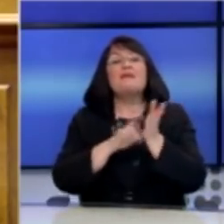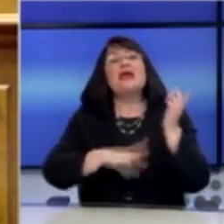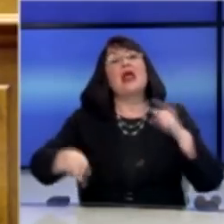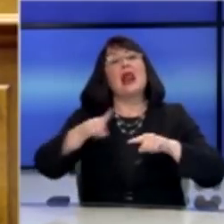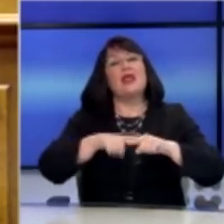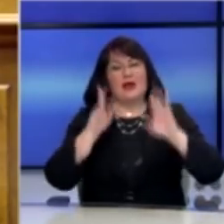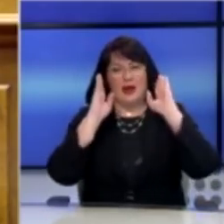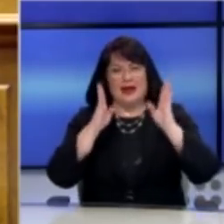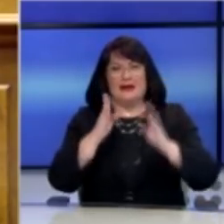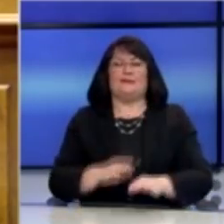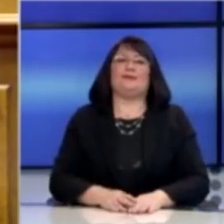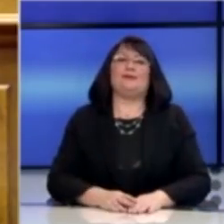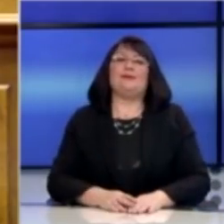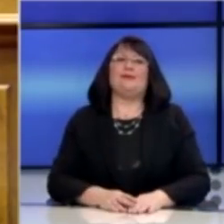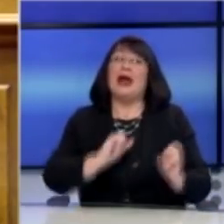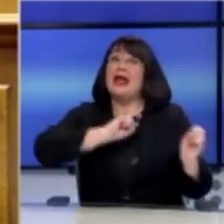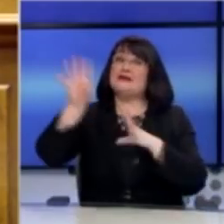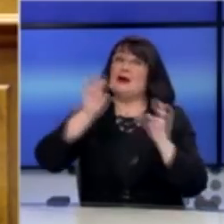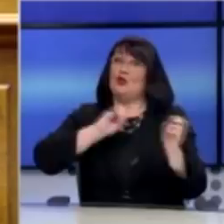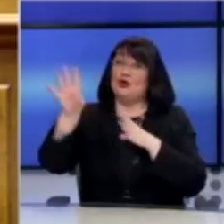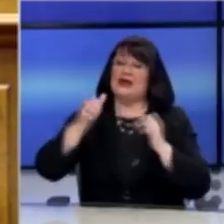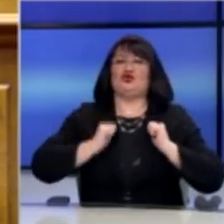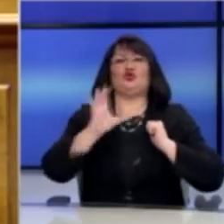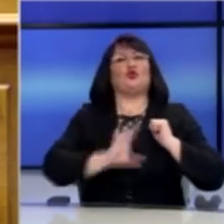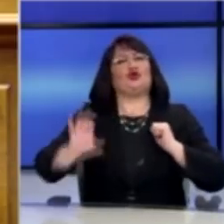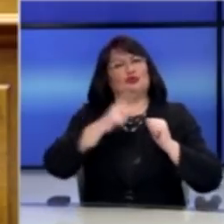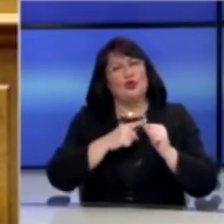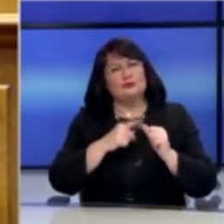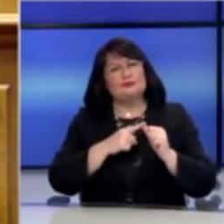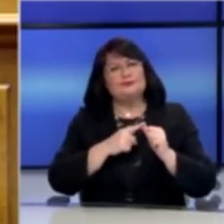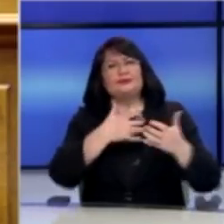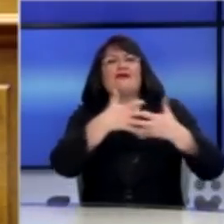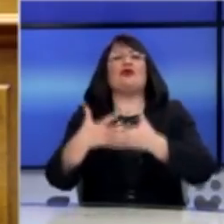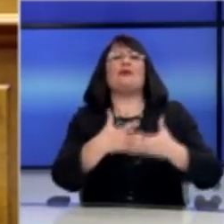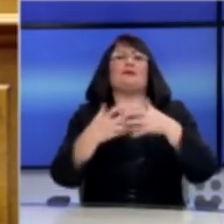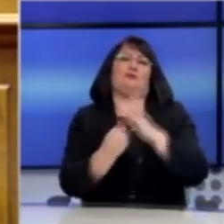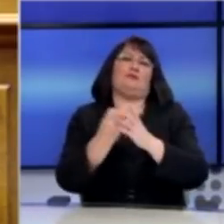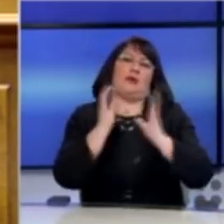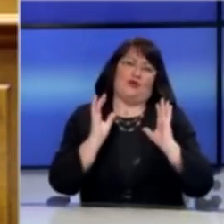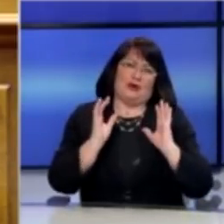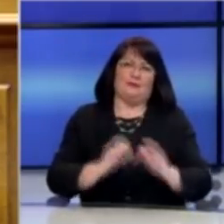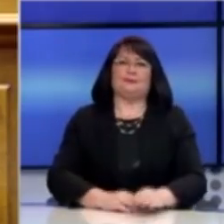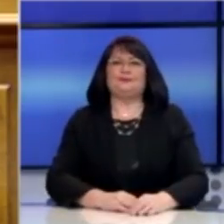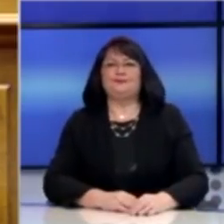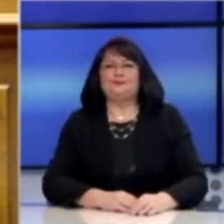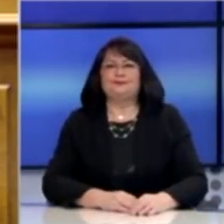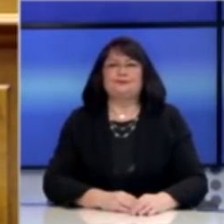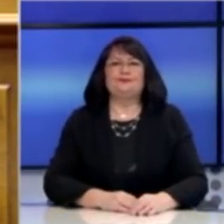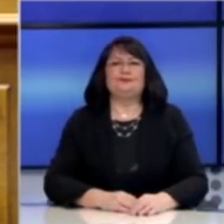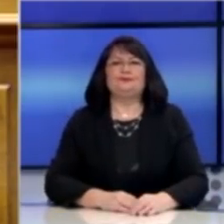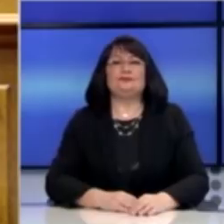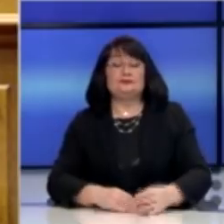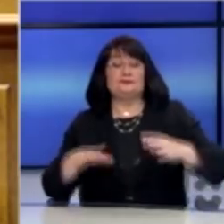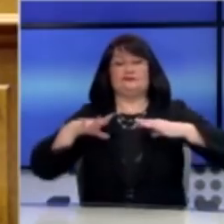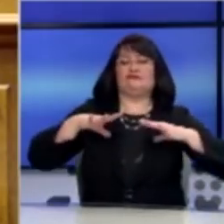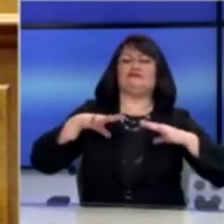χώρα, αυξάνοντας τις εξαγωγές τόσο στον τουρισμό όσο και στη βιομηχανική παραγωγή. Δεν είναι ανεμελιά